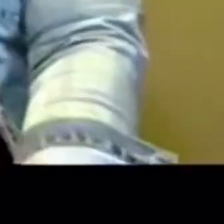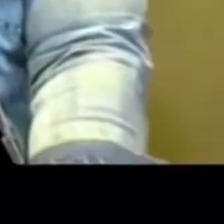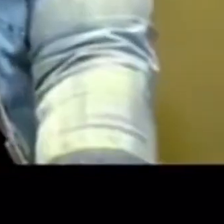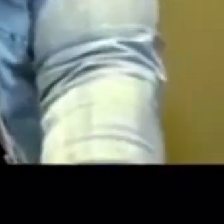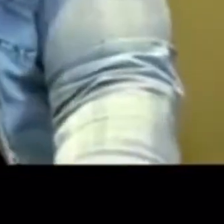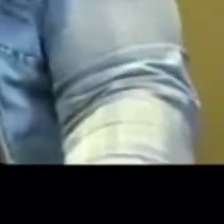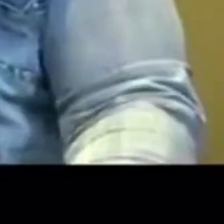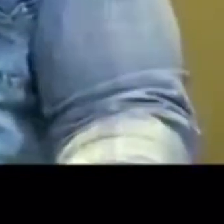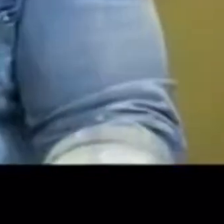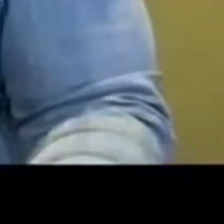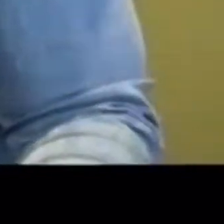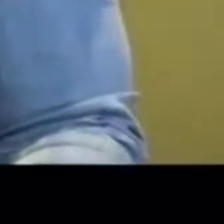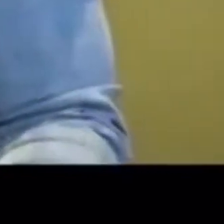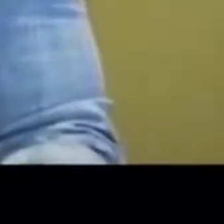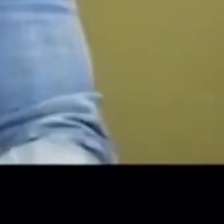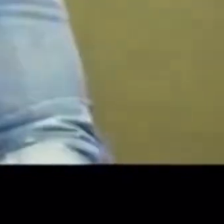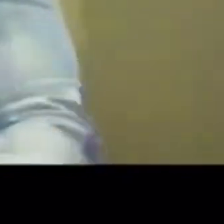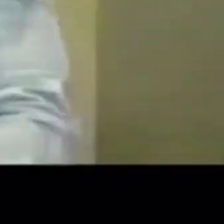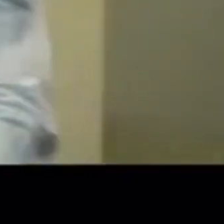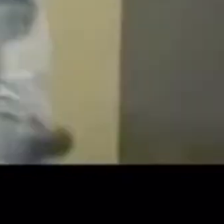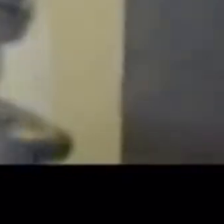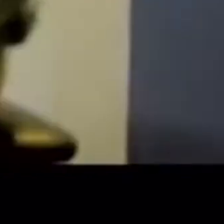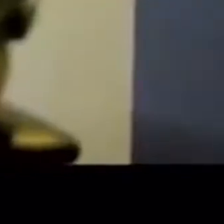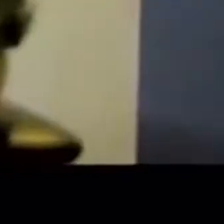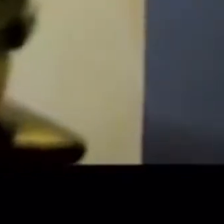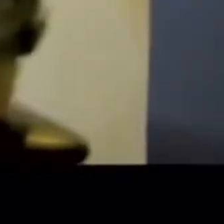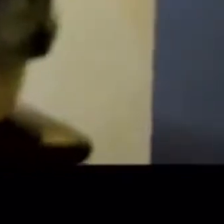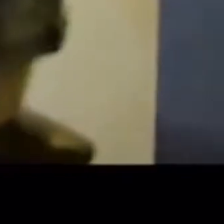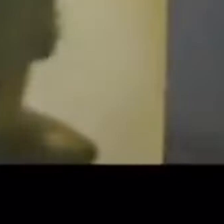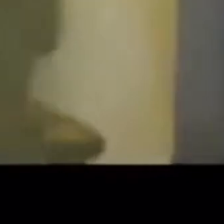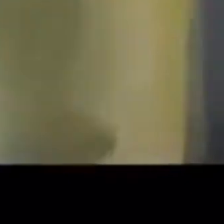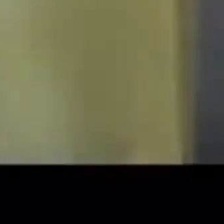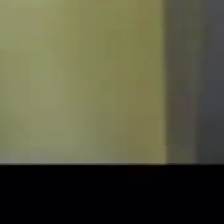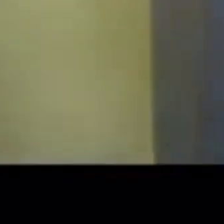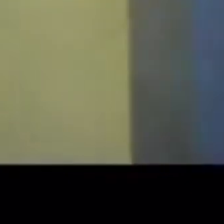palola akuba nyumba mwanu.